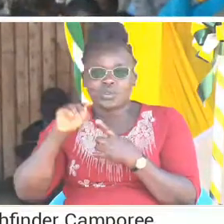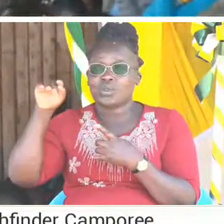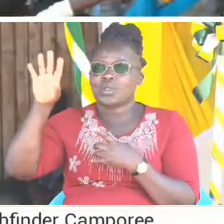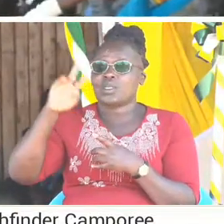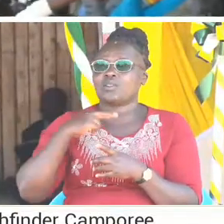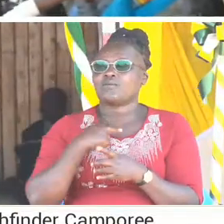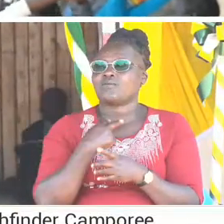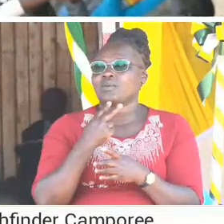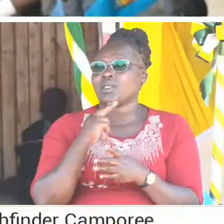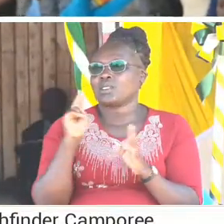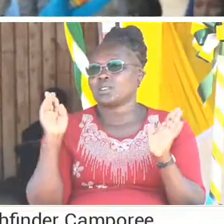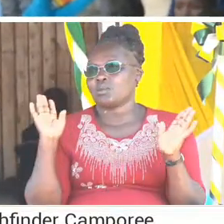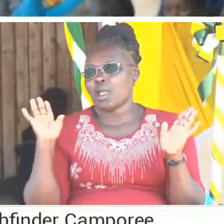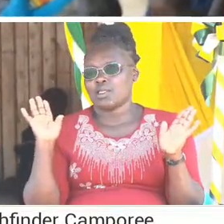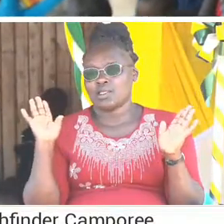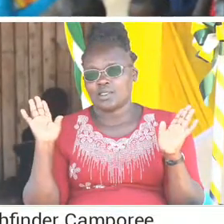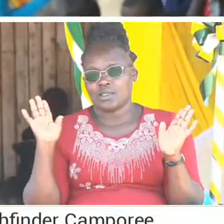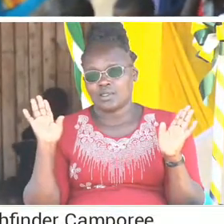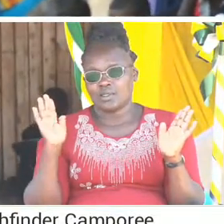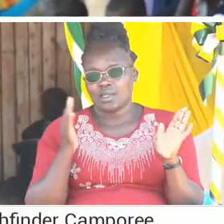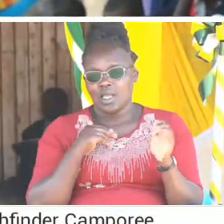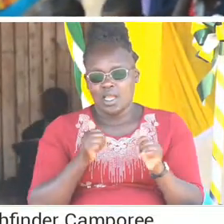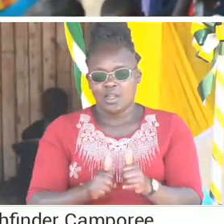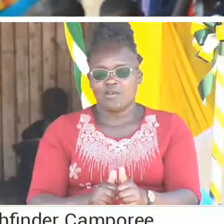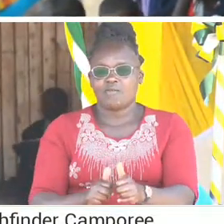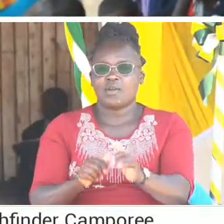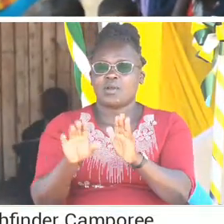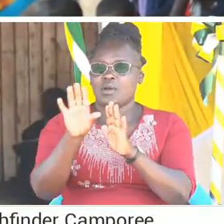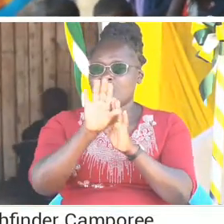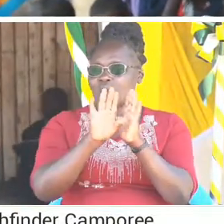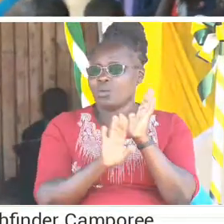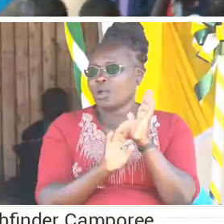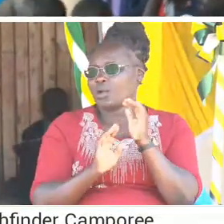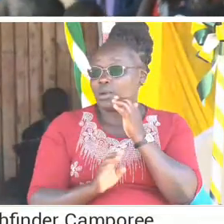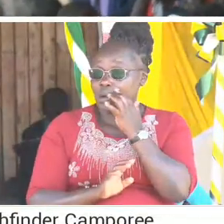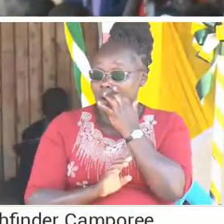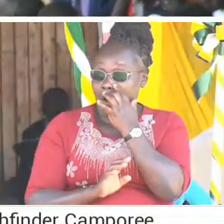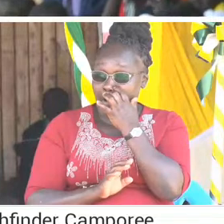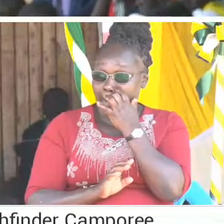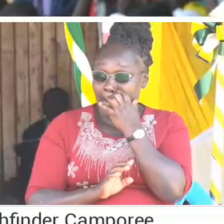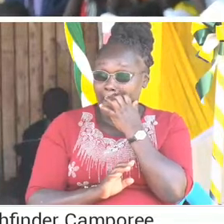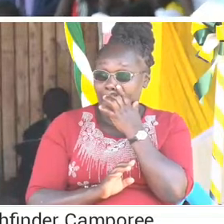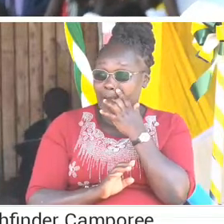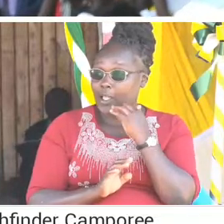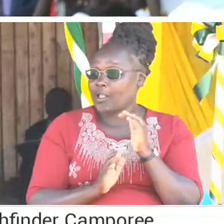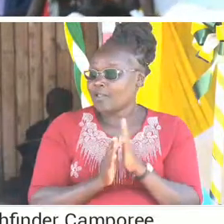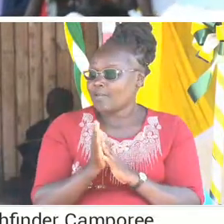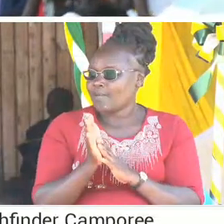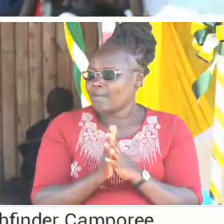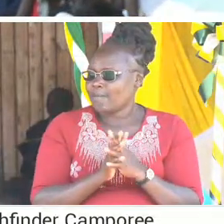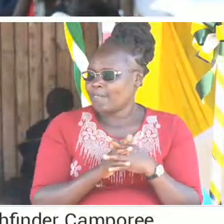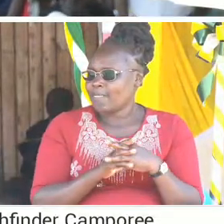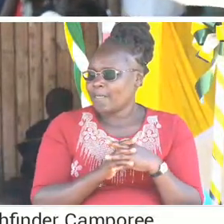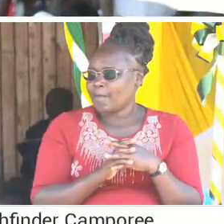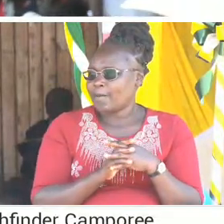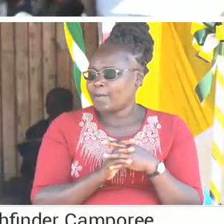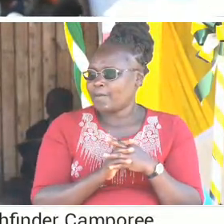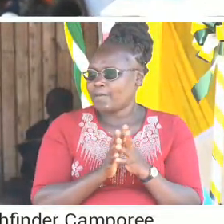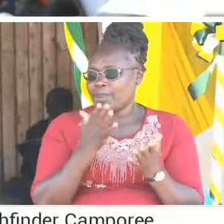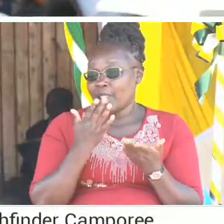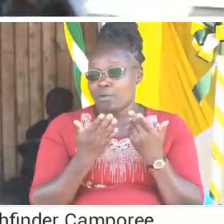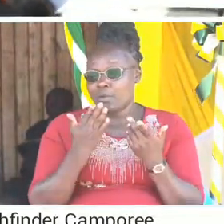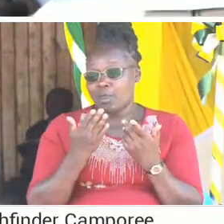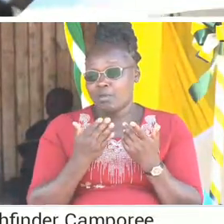bidii. Amen. Hilo ndilo Bwana analotaka. Kwa chochote unachoona kama kinakawia ni kwa sababu